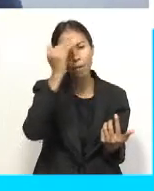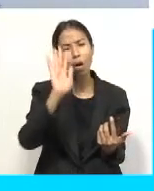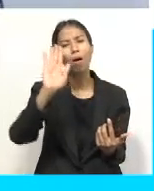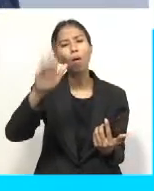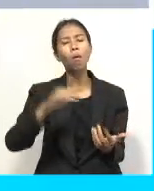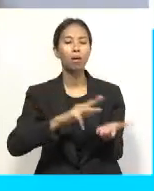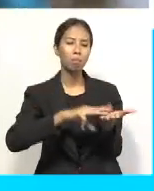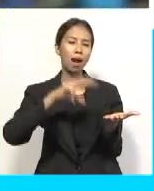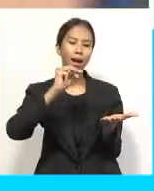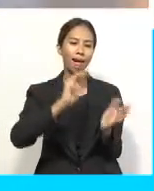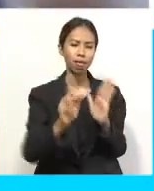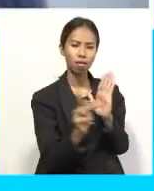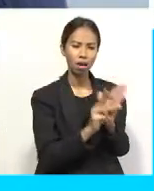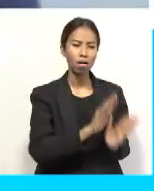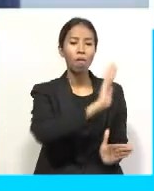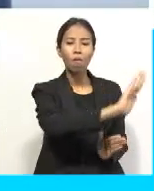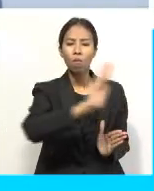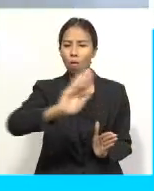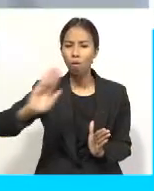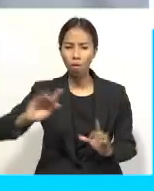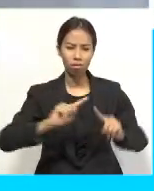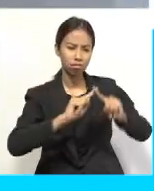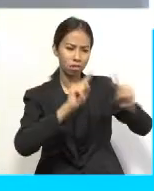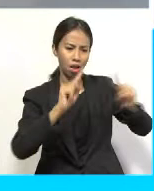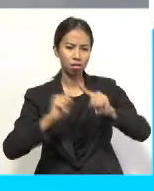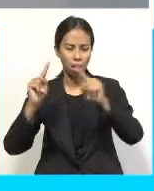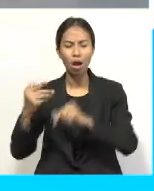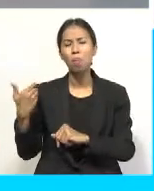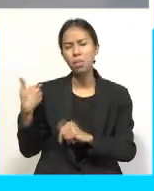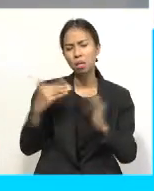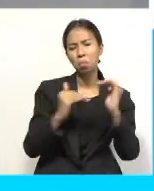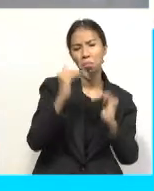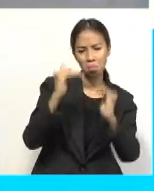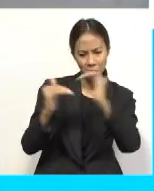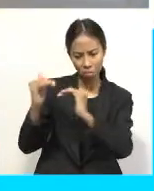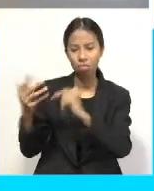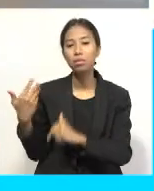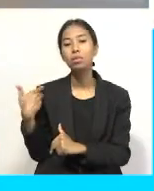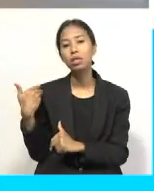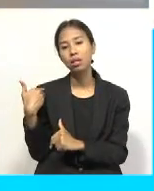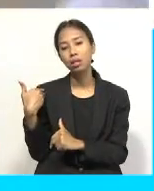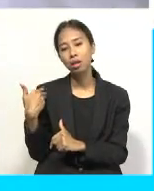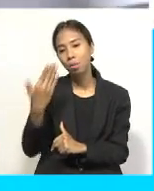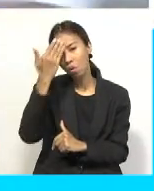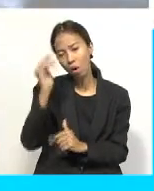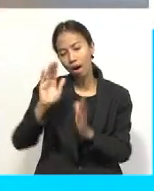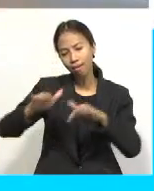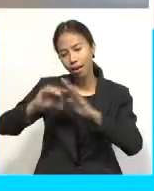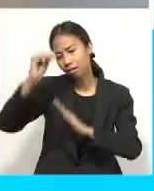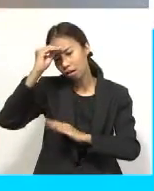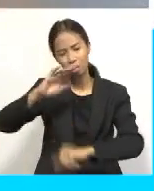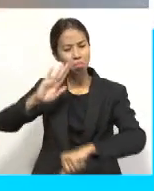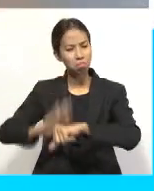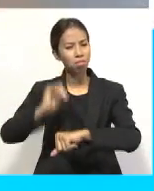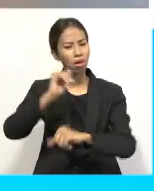าเนี่ยไม่เหมือนกันดังนั้นการจัดอันดับเนี่ยก็จะทำให้เกิดการได้เปรียบหรือเสียเปรียบของนักเรียนบางคนที่มีความถนัดที่แตกต่างกันครับ